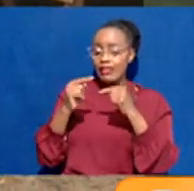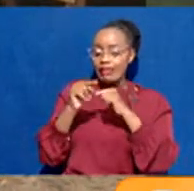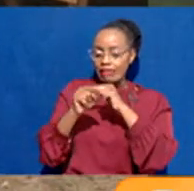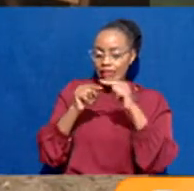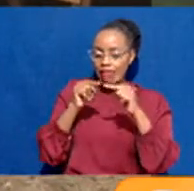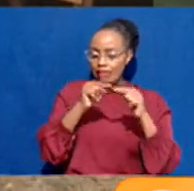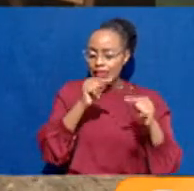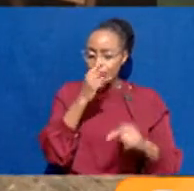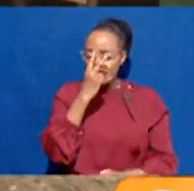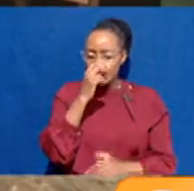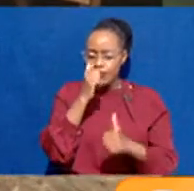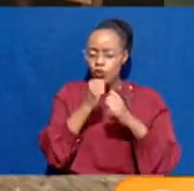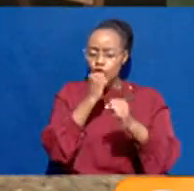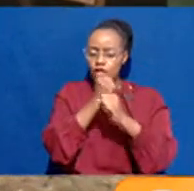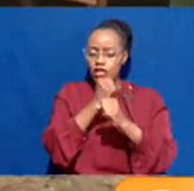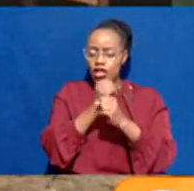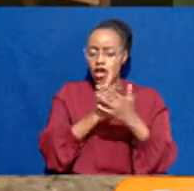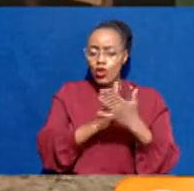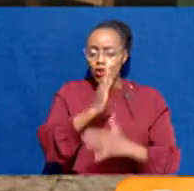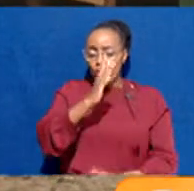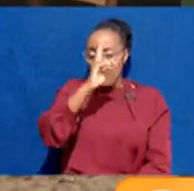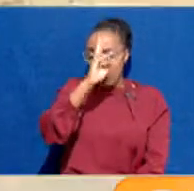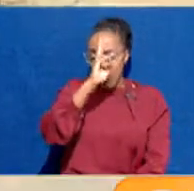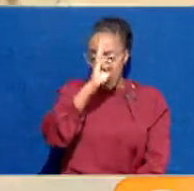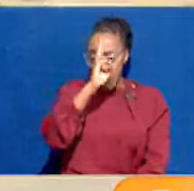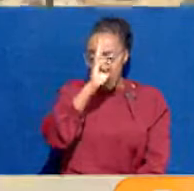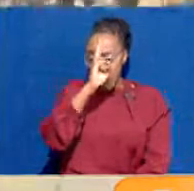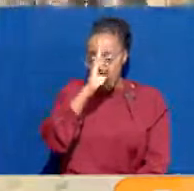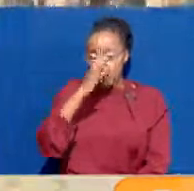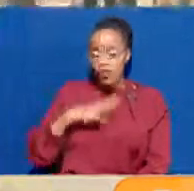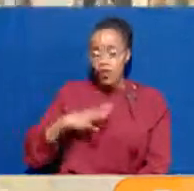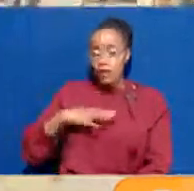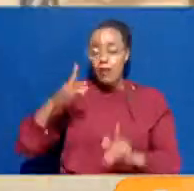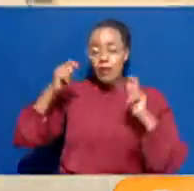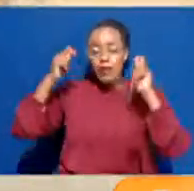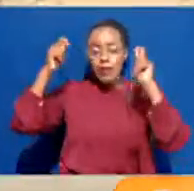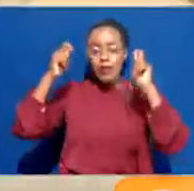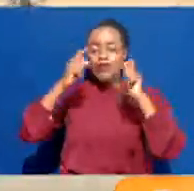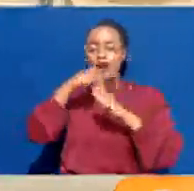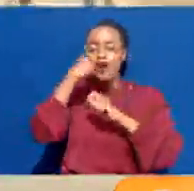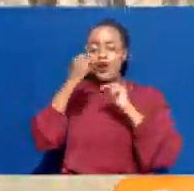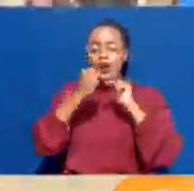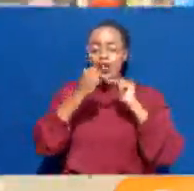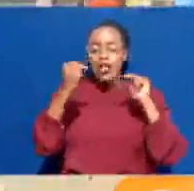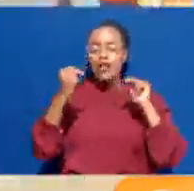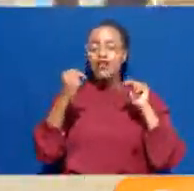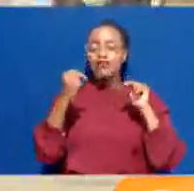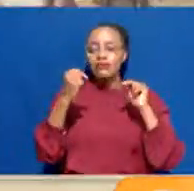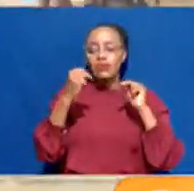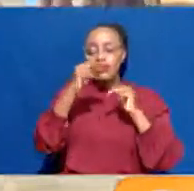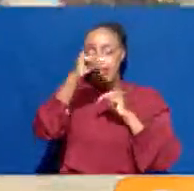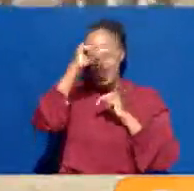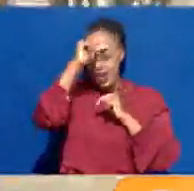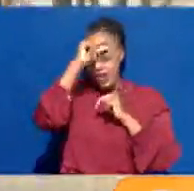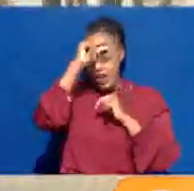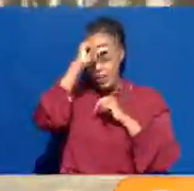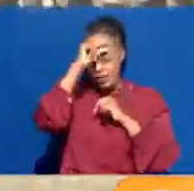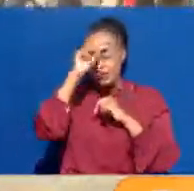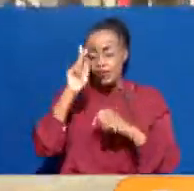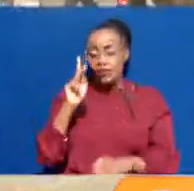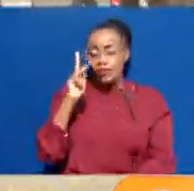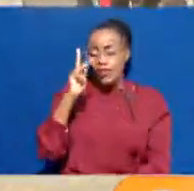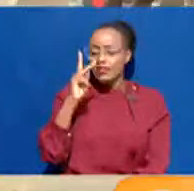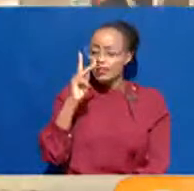mauaji yaliyotekelezwa na maafisa wa usalama kwa waandamanaji wanaopinga utendakazi wa serikali ya Rais